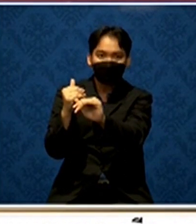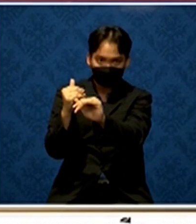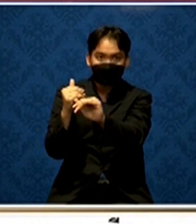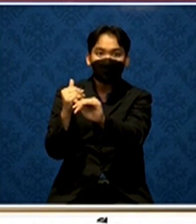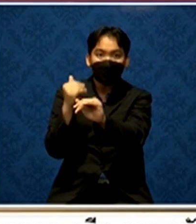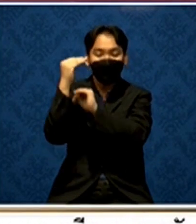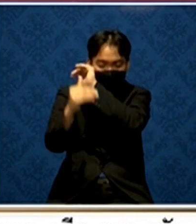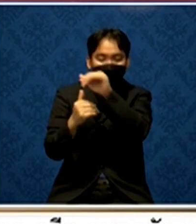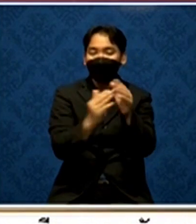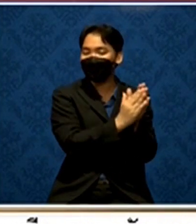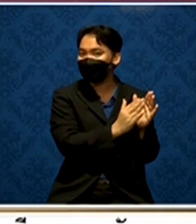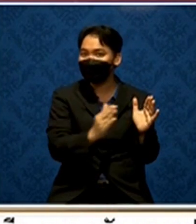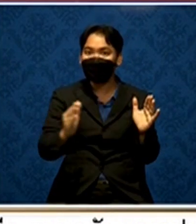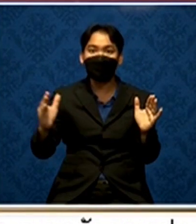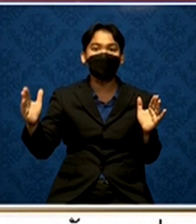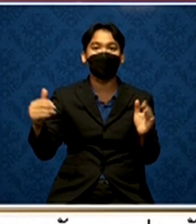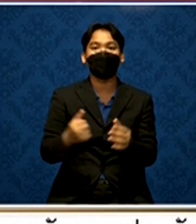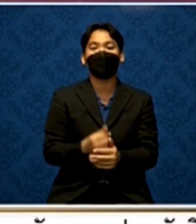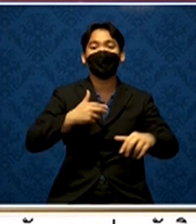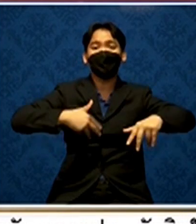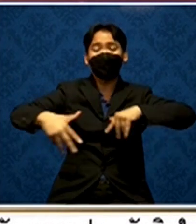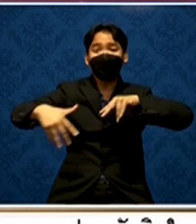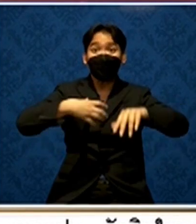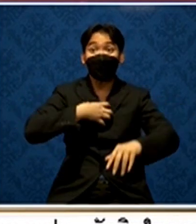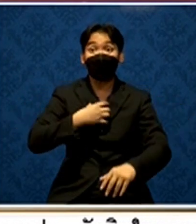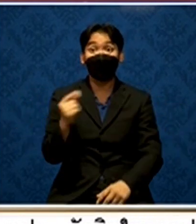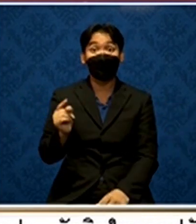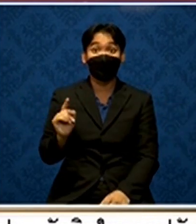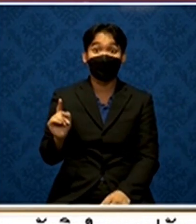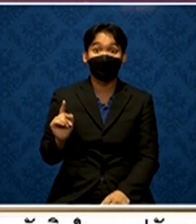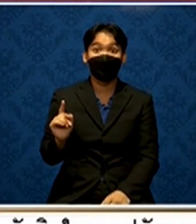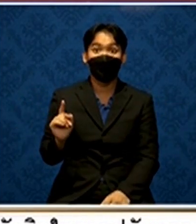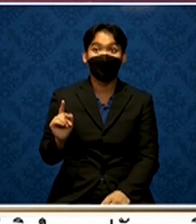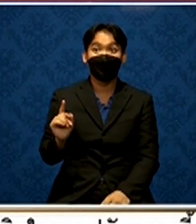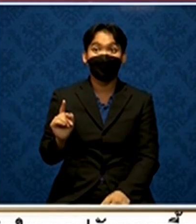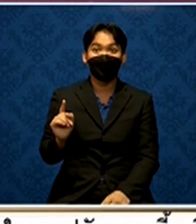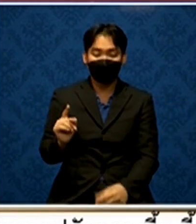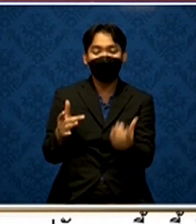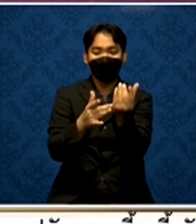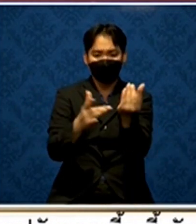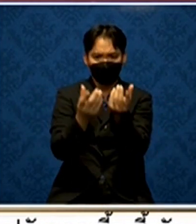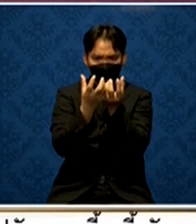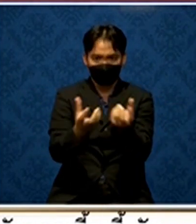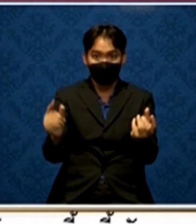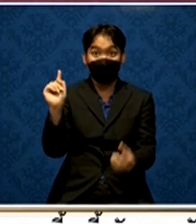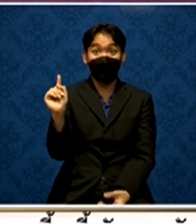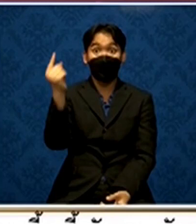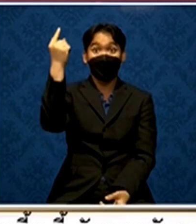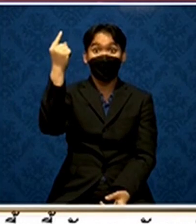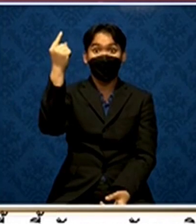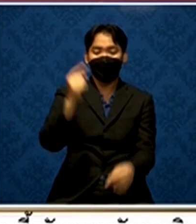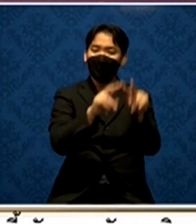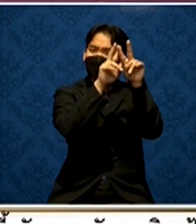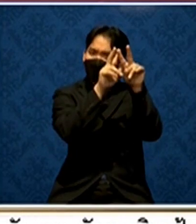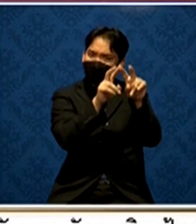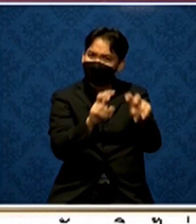างยั่งยืนประชาชนอยากได้อะไรครับอยากได้นวัตกรรมใหม่ๆอยากได้งานวิจัยส